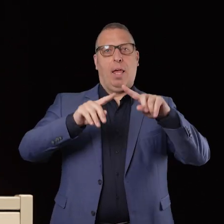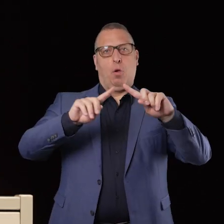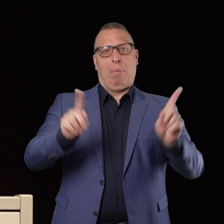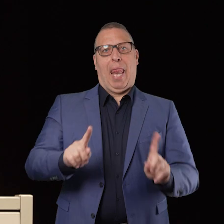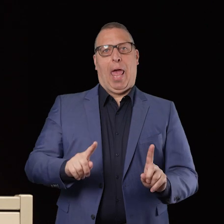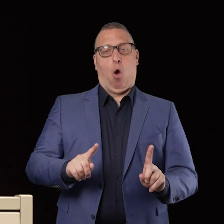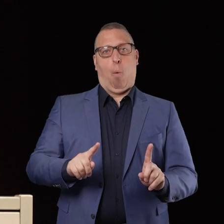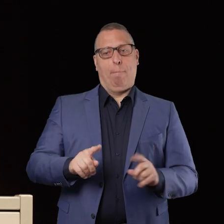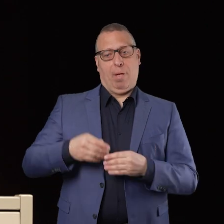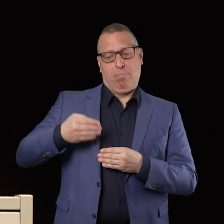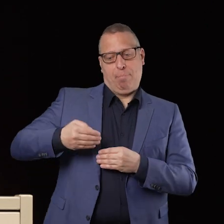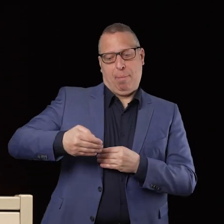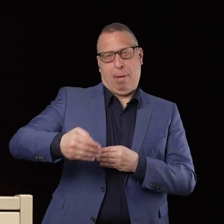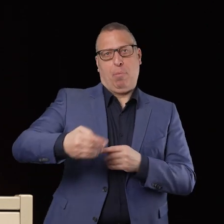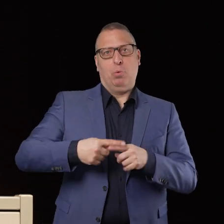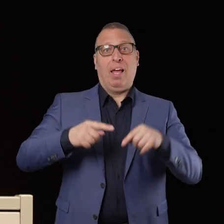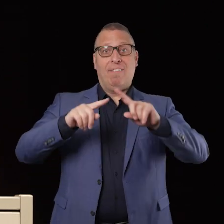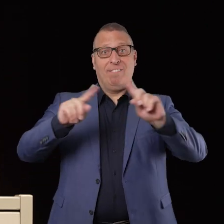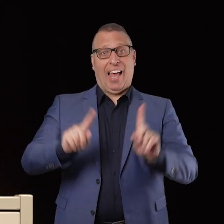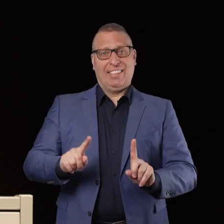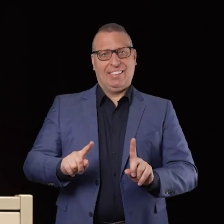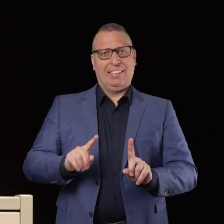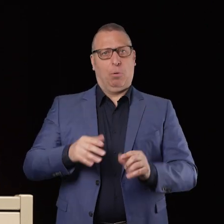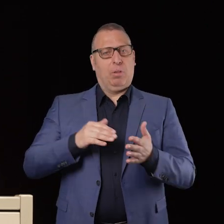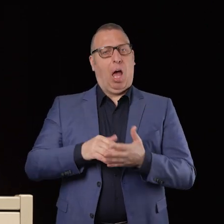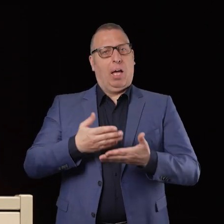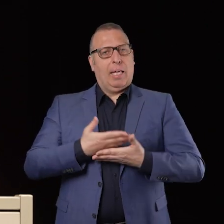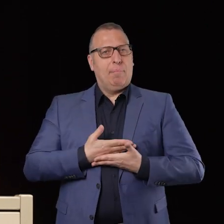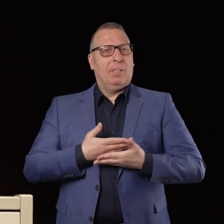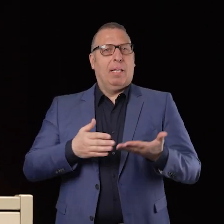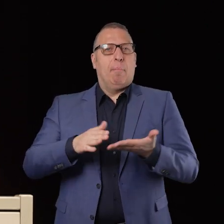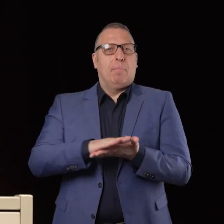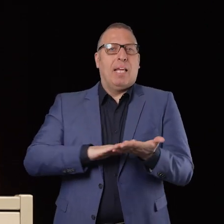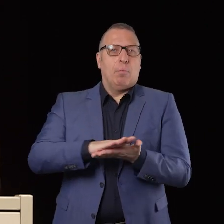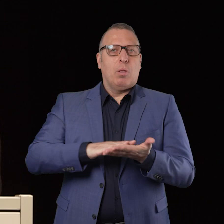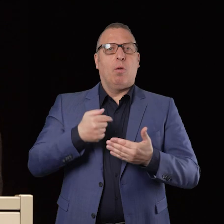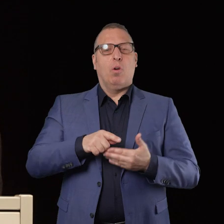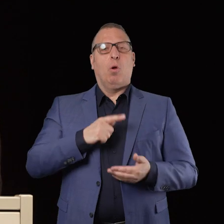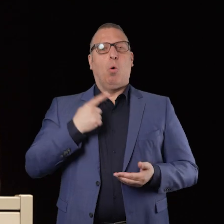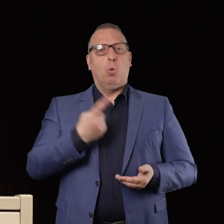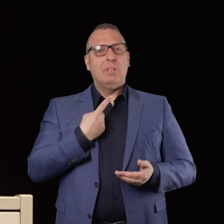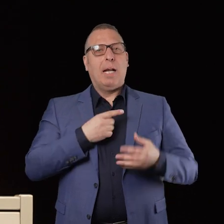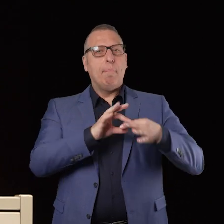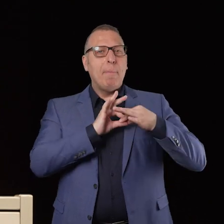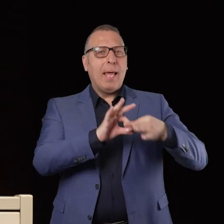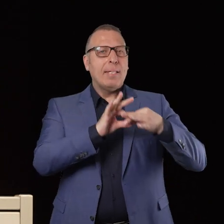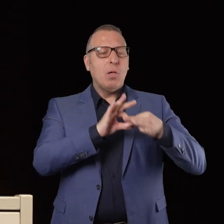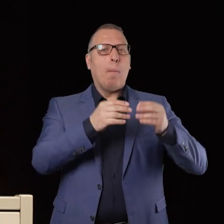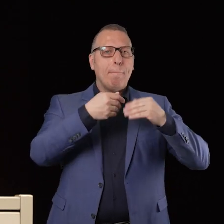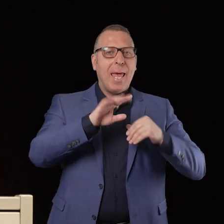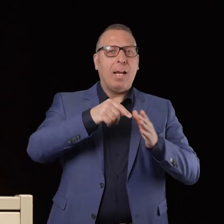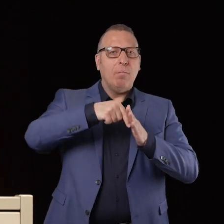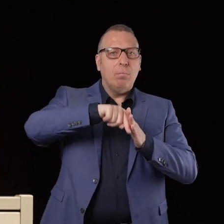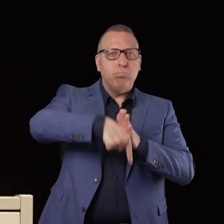Zollvertragsjubiläum bildet und diese Festivitäten auch Gelegenheit bieten, unsere Beziehungen weiter